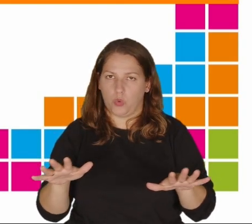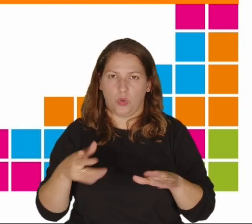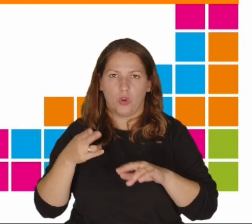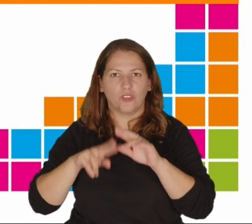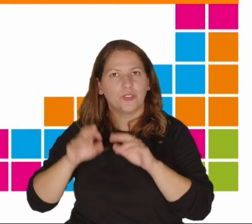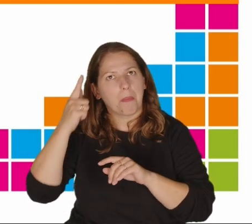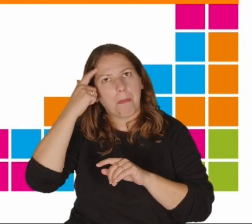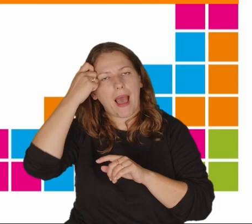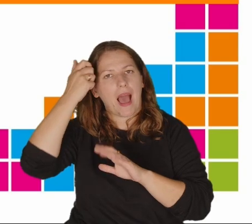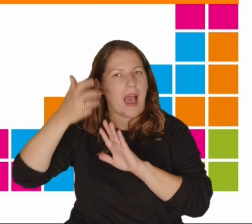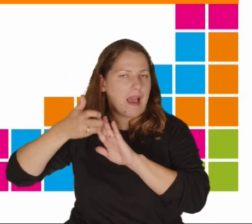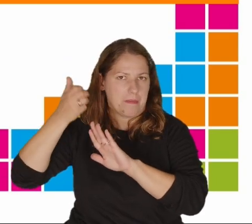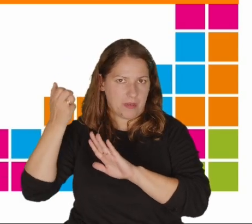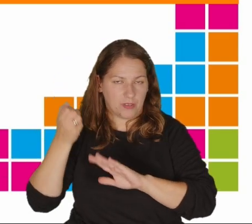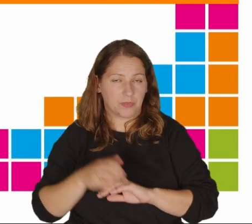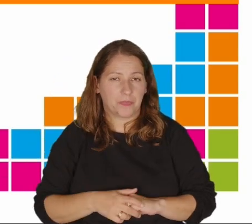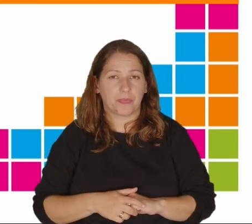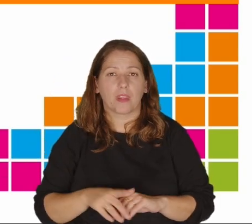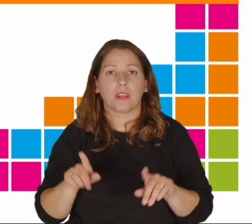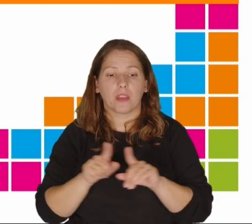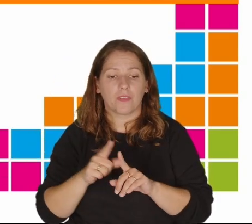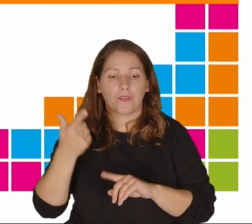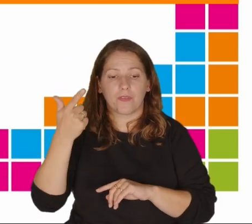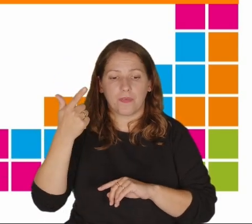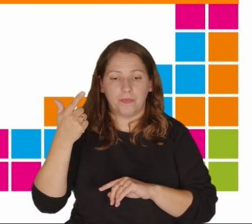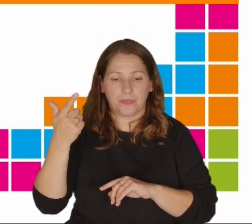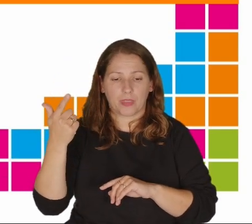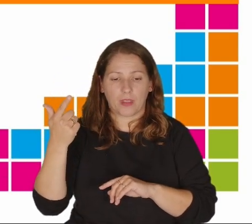To już w 2015 roku pisano, że